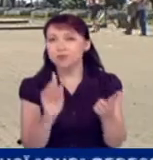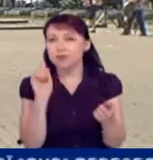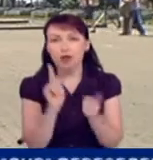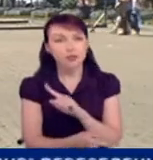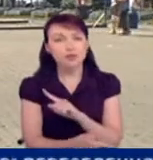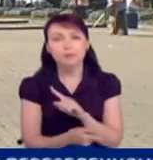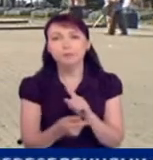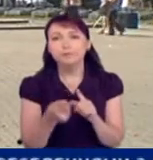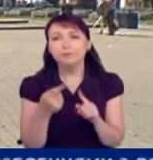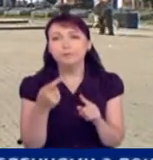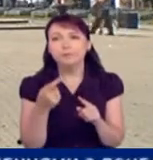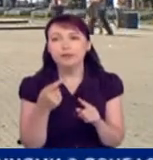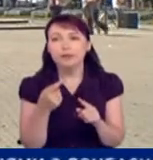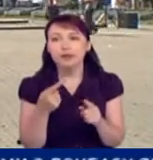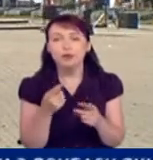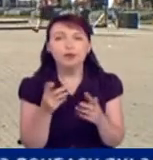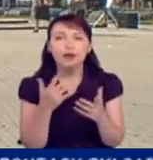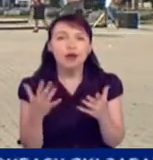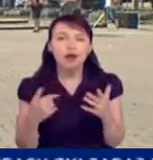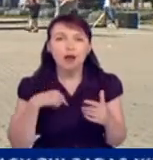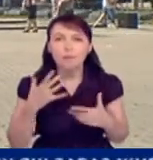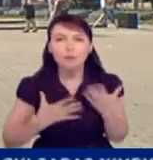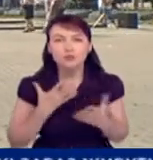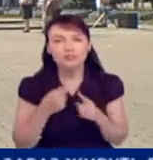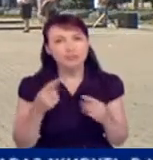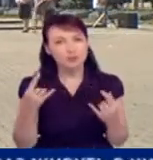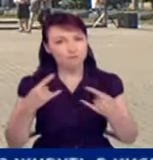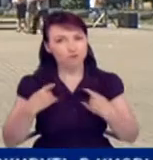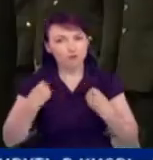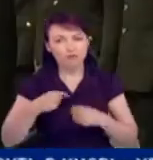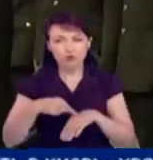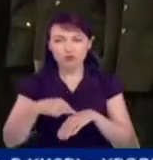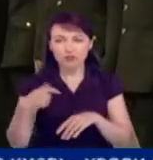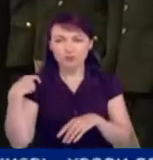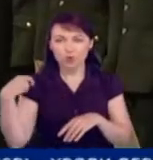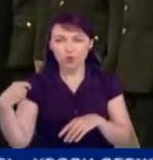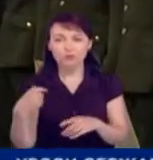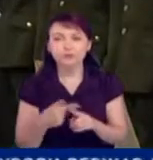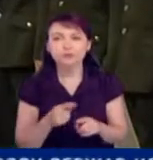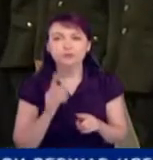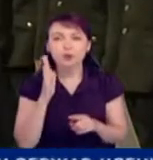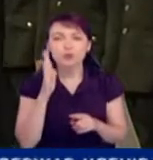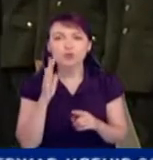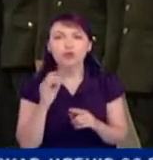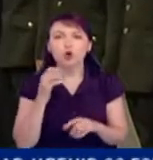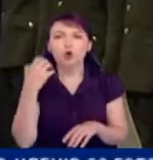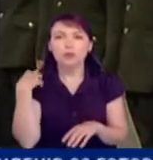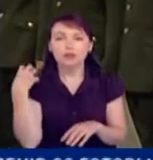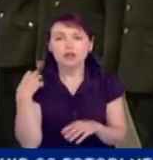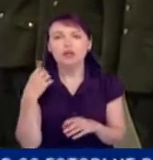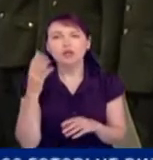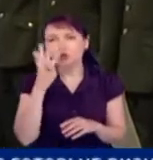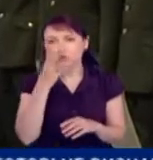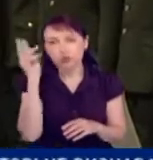Воно перешкалюється, ну, їх просто не передати. Це треба бути в цій формі, відчувати ці погони. Майбутні командири 4 роки навчалися, аби